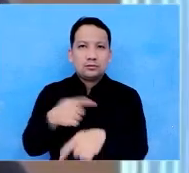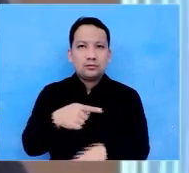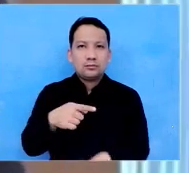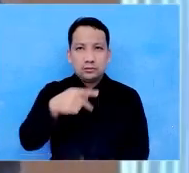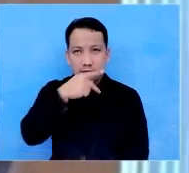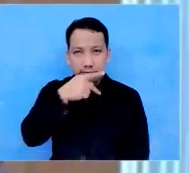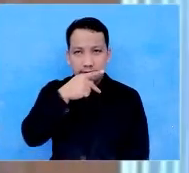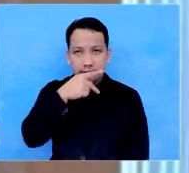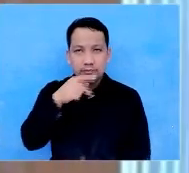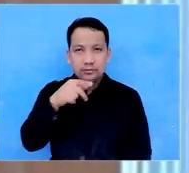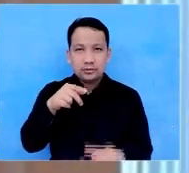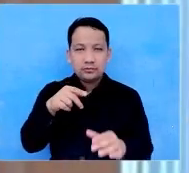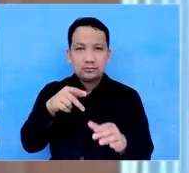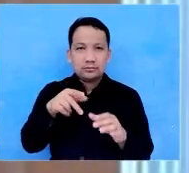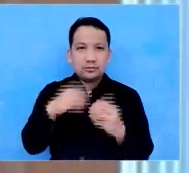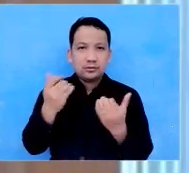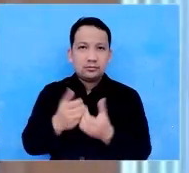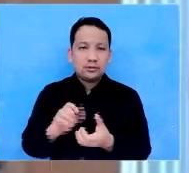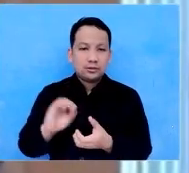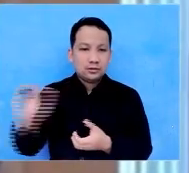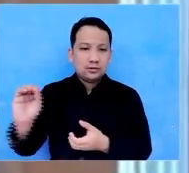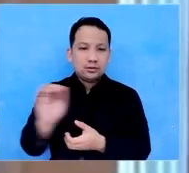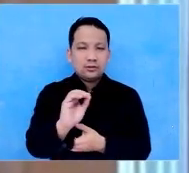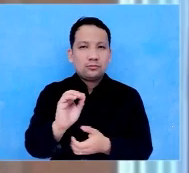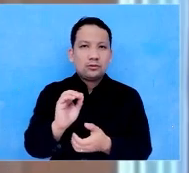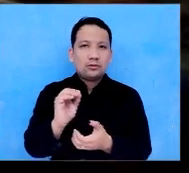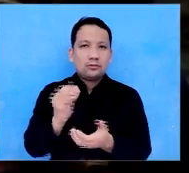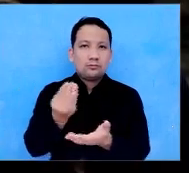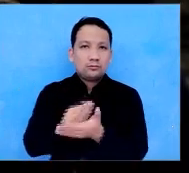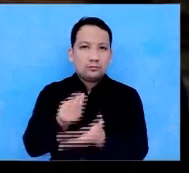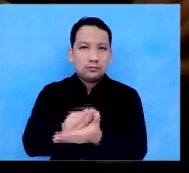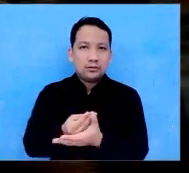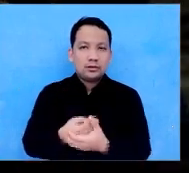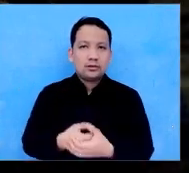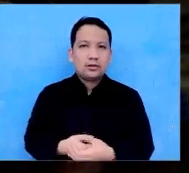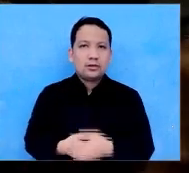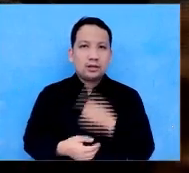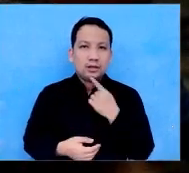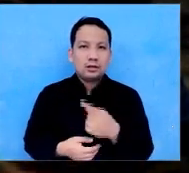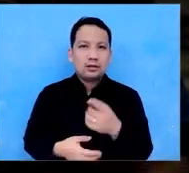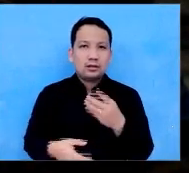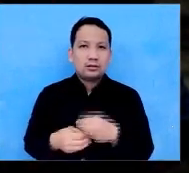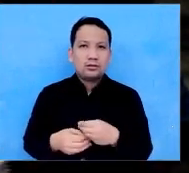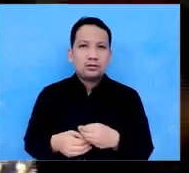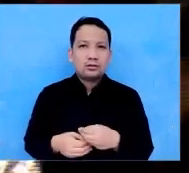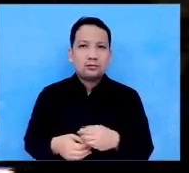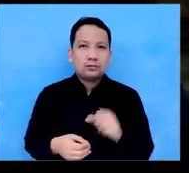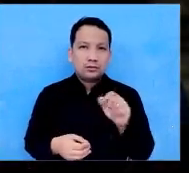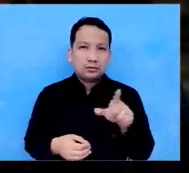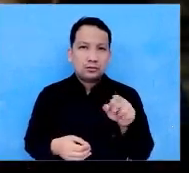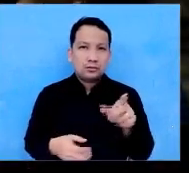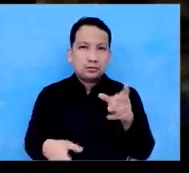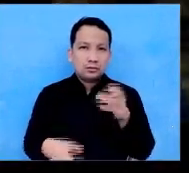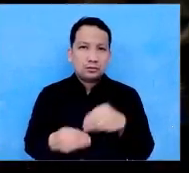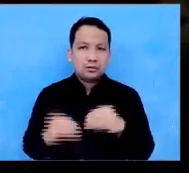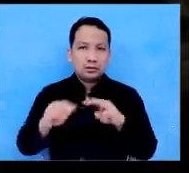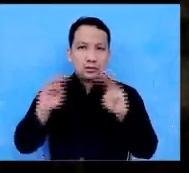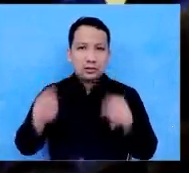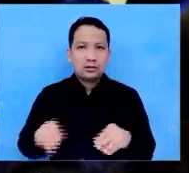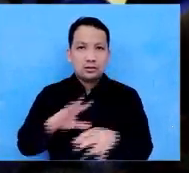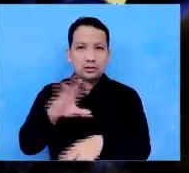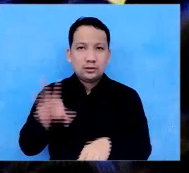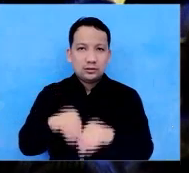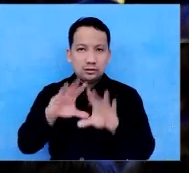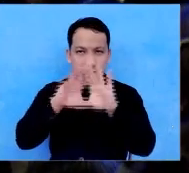sektor. Sariling pera rin daw nila ang ginastos sa biyahe. Tanging 11 miyembro lang ng official delegation, kabilang ang